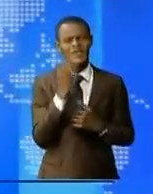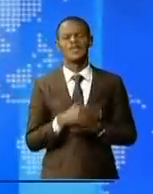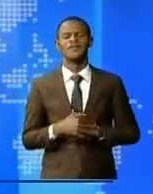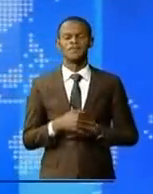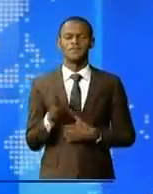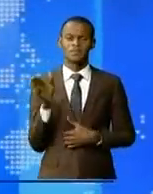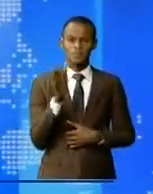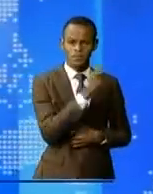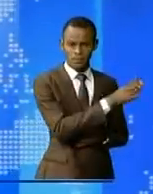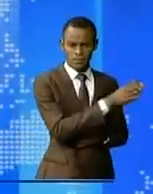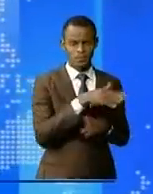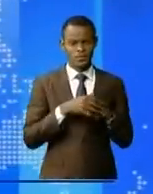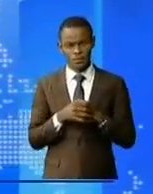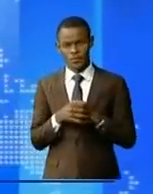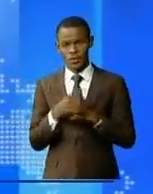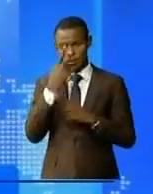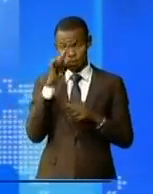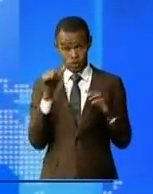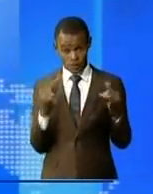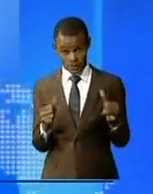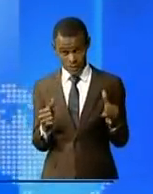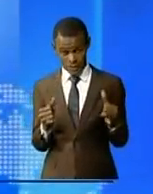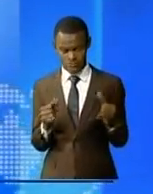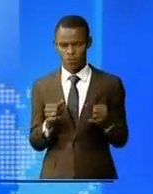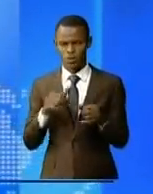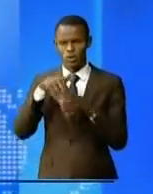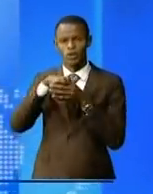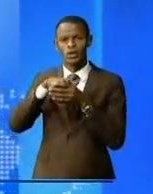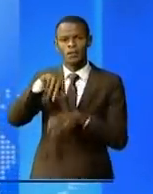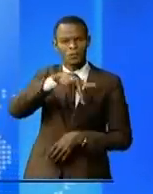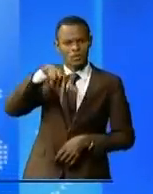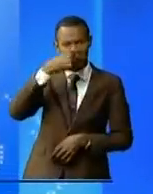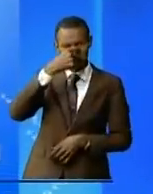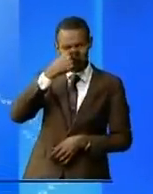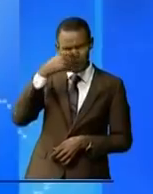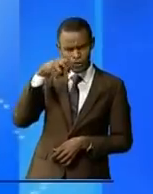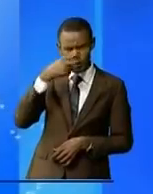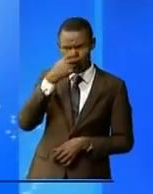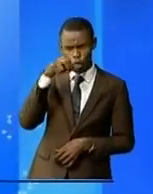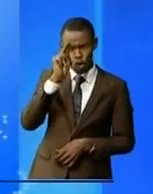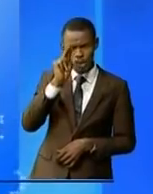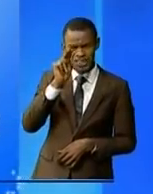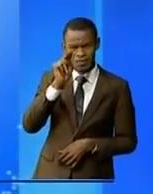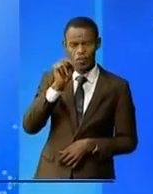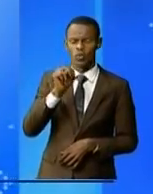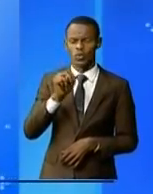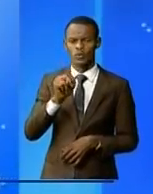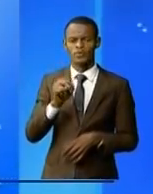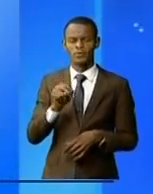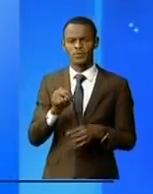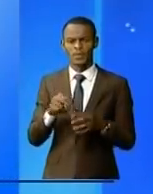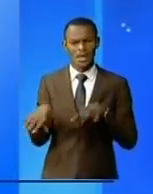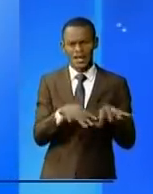Et dans le cadre de divertissement, nous sommes dans la province du Nord Kivu. Le tournoi à Manikwetu a été lancé officiellement le